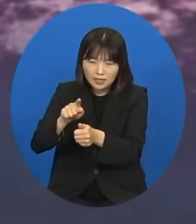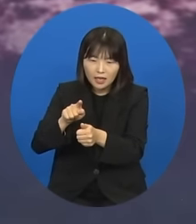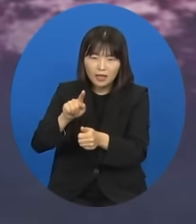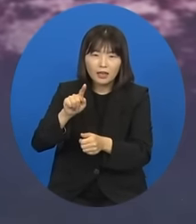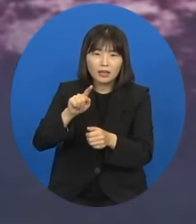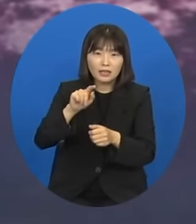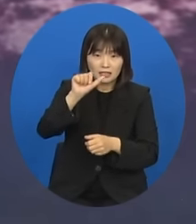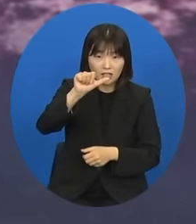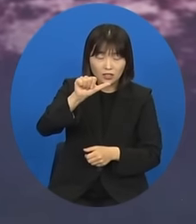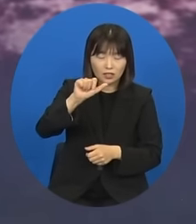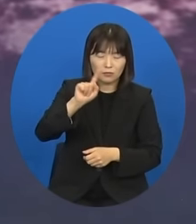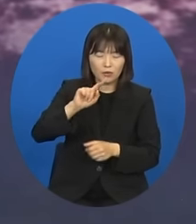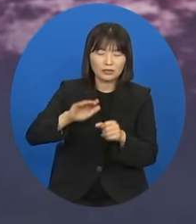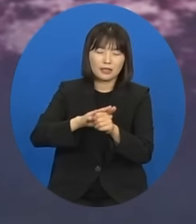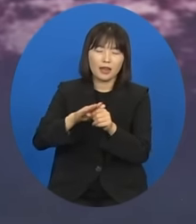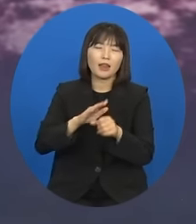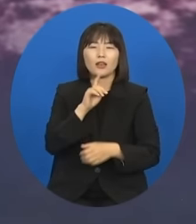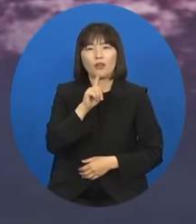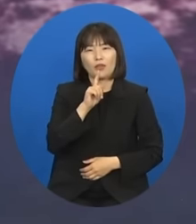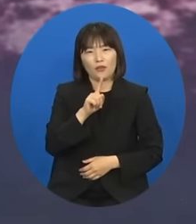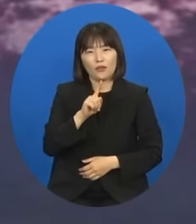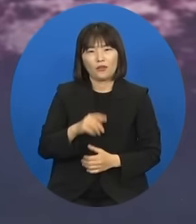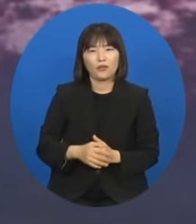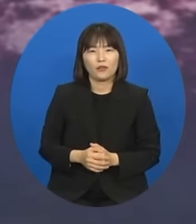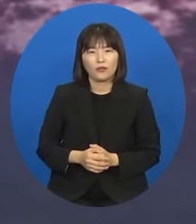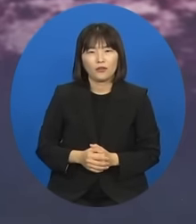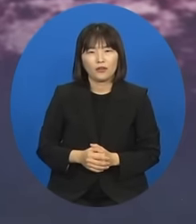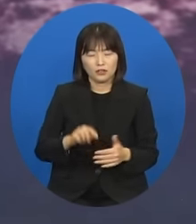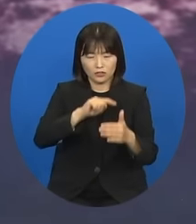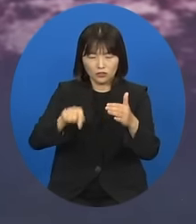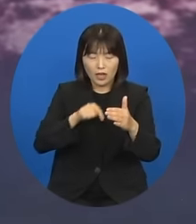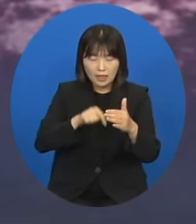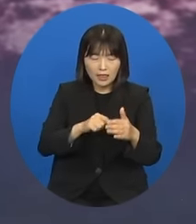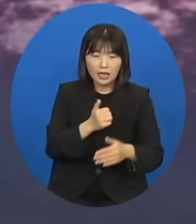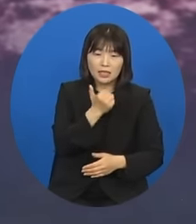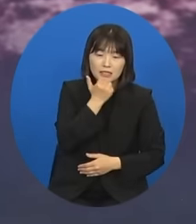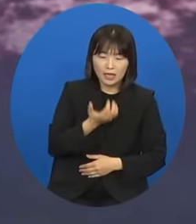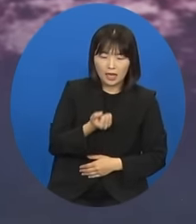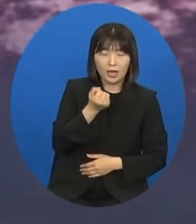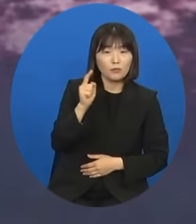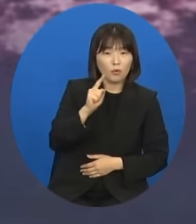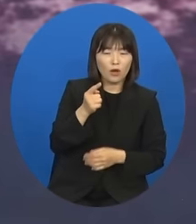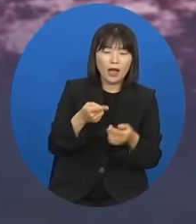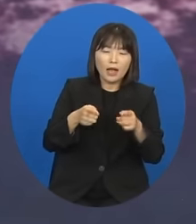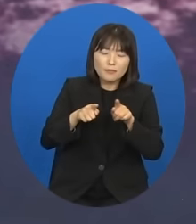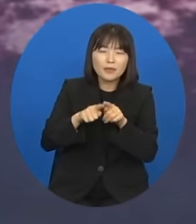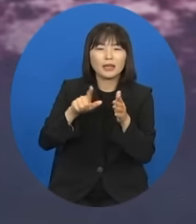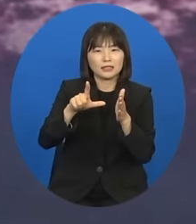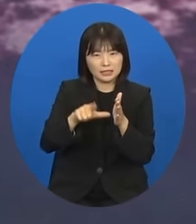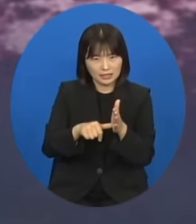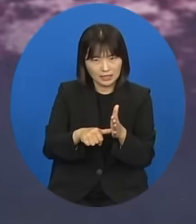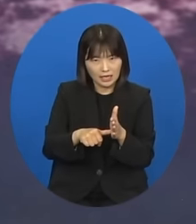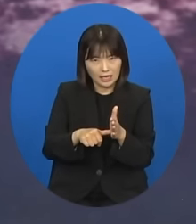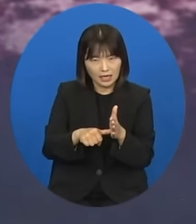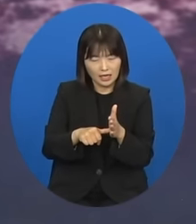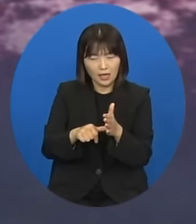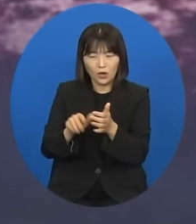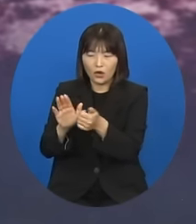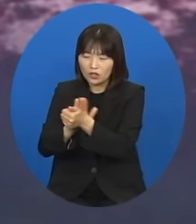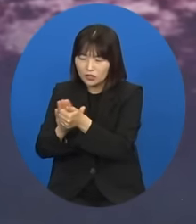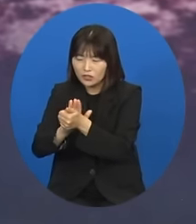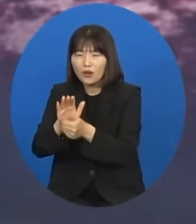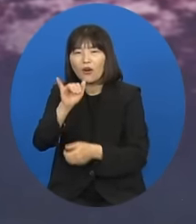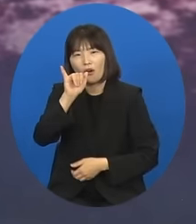배우자에게 줄 수 있는 사랑의 언어 자이 중에서 이삭은 뭐가 있었냐 함께하는 시간과 스킨십이 있었던